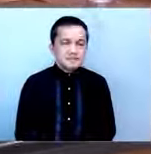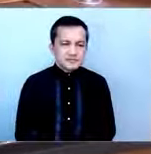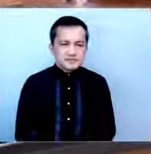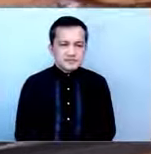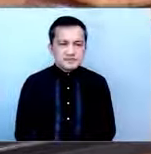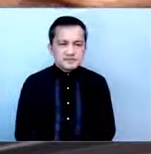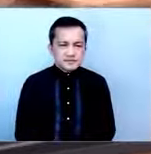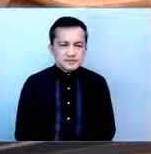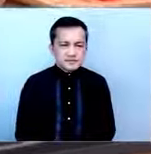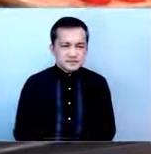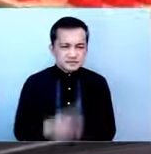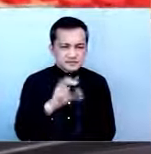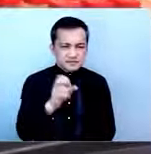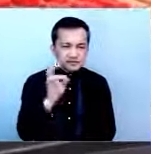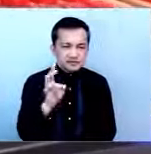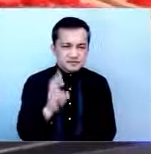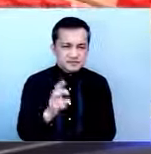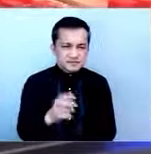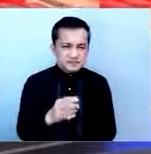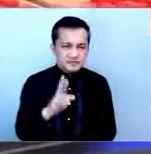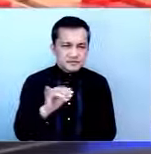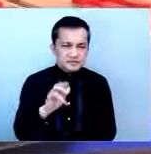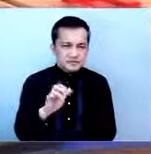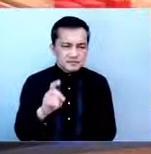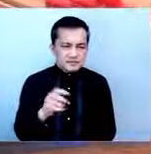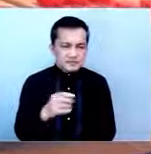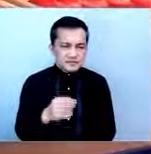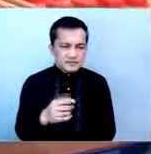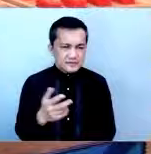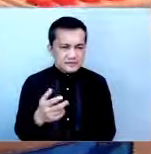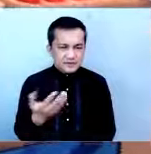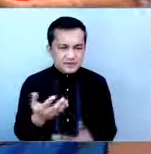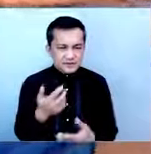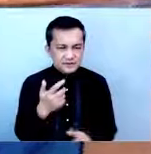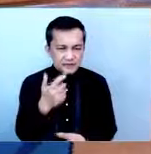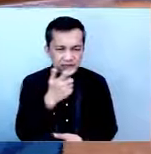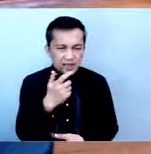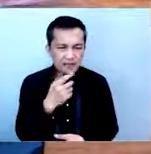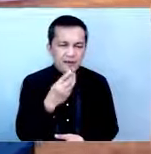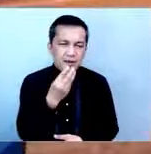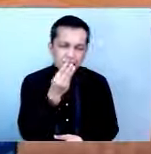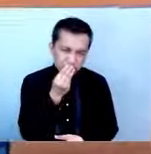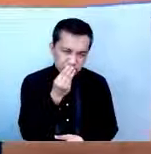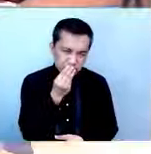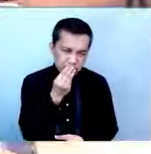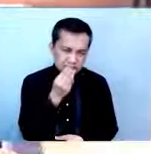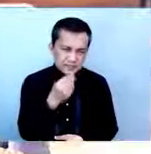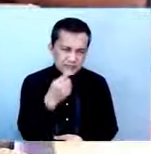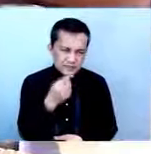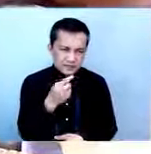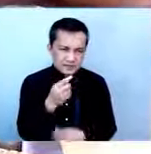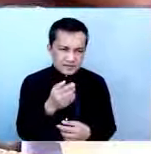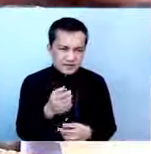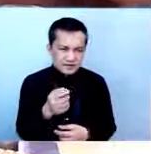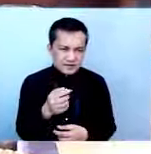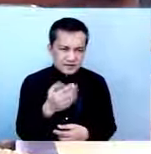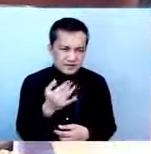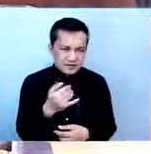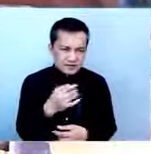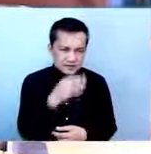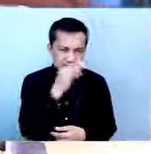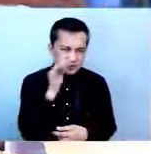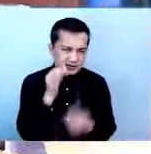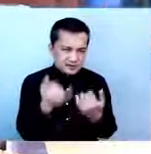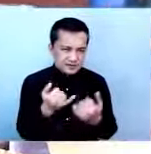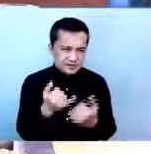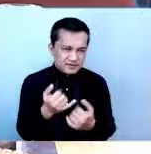Yes. Sir Raymond, pasensyo ka na speechless kami ni Justin. Meron. Dahil nabukas ako kami dito. Mo sa totoo lang, fasting ako sa diya. Fasting